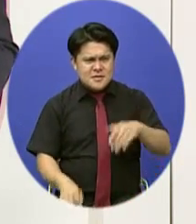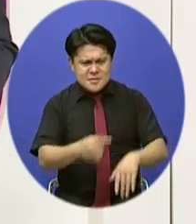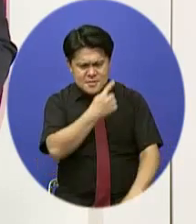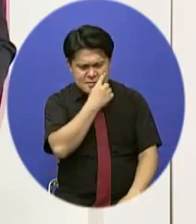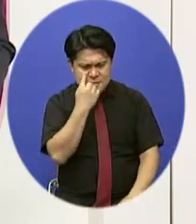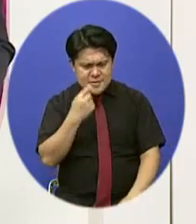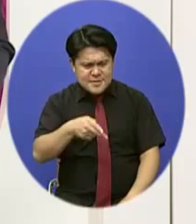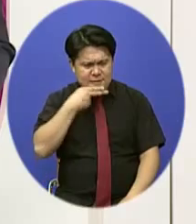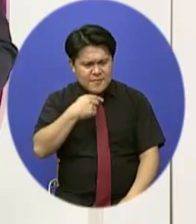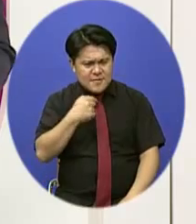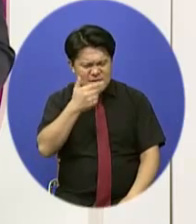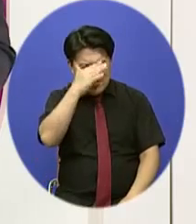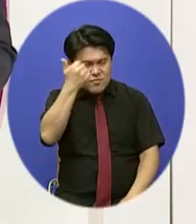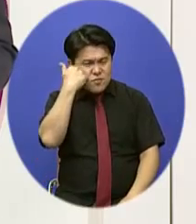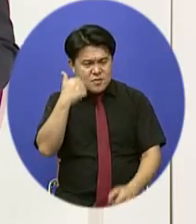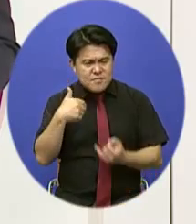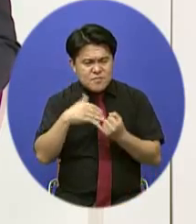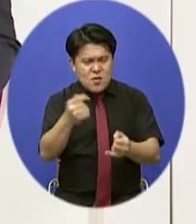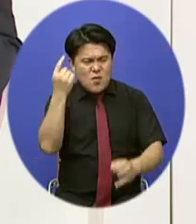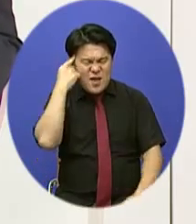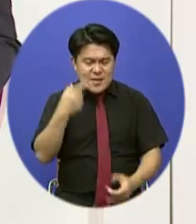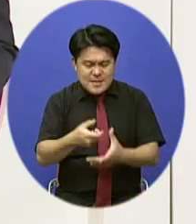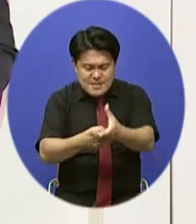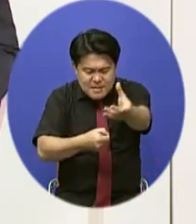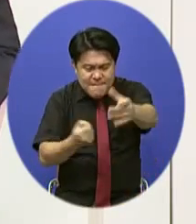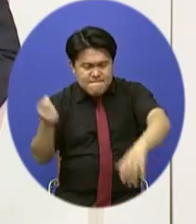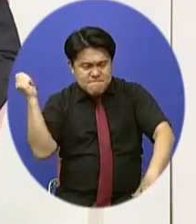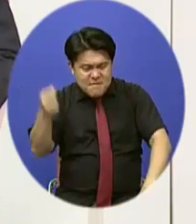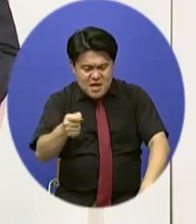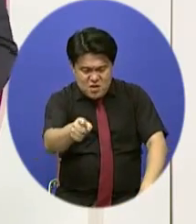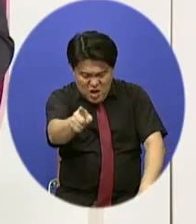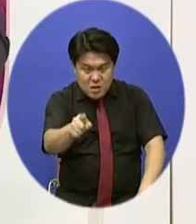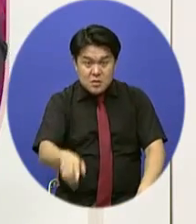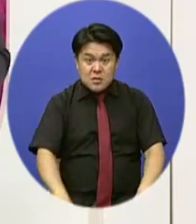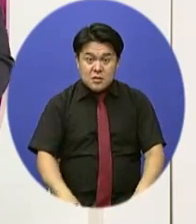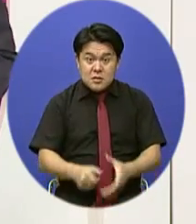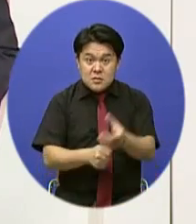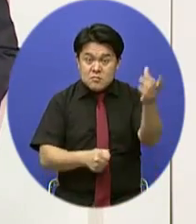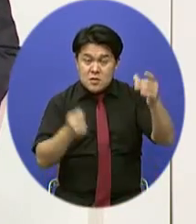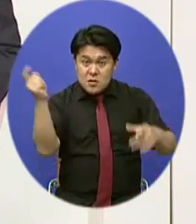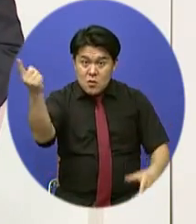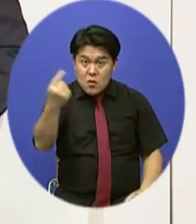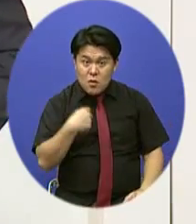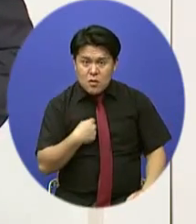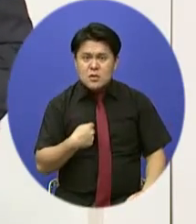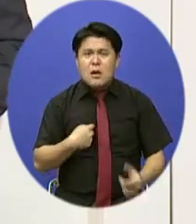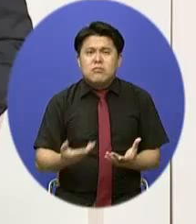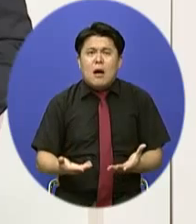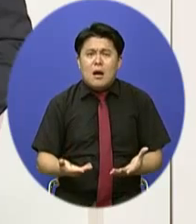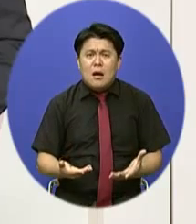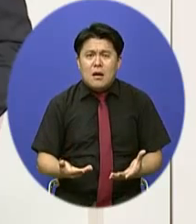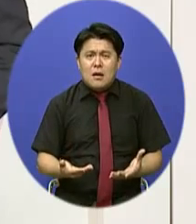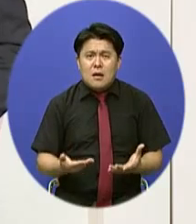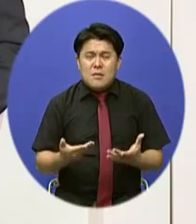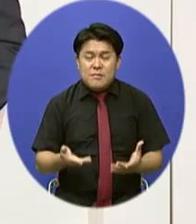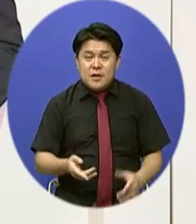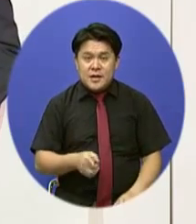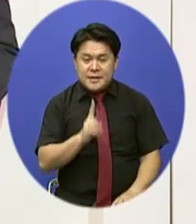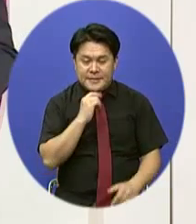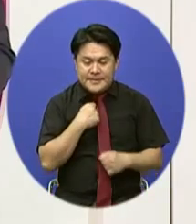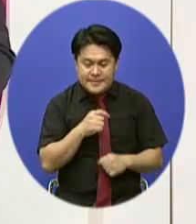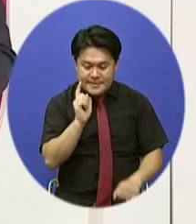보낸다 그랬다고 몽둥이 들고 방송국으로 온다고. 몽둥이 들고 방송국에 찾아오면 어쩌고요. 그런 말